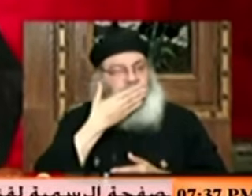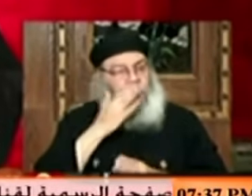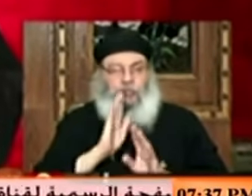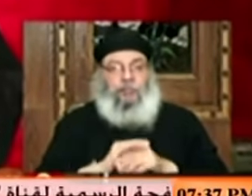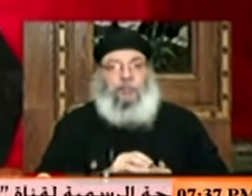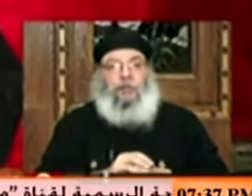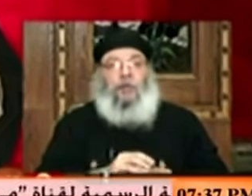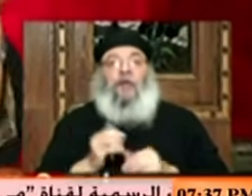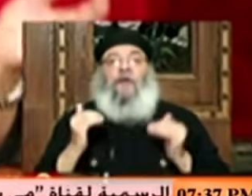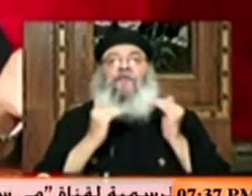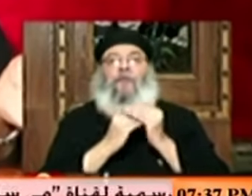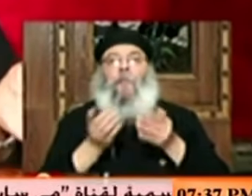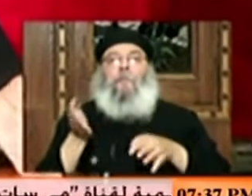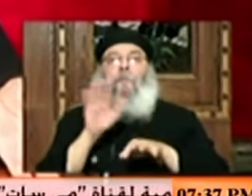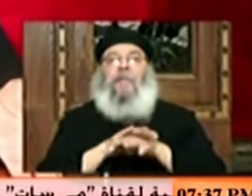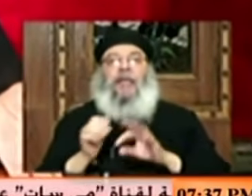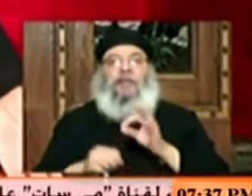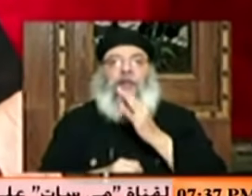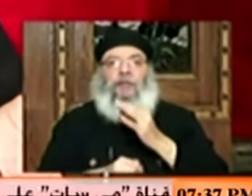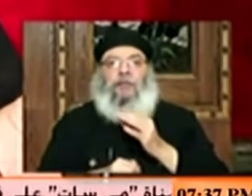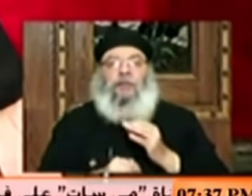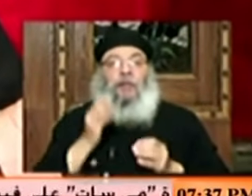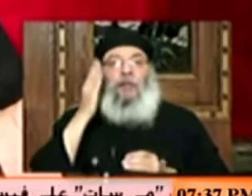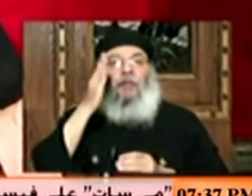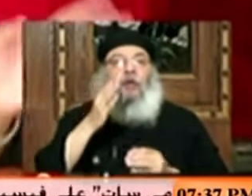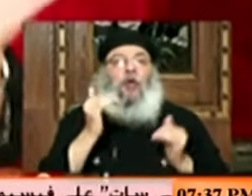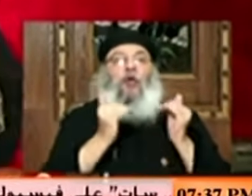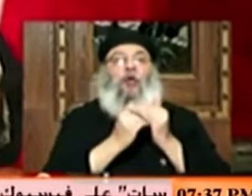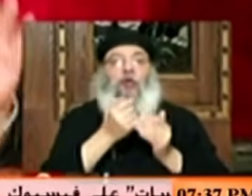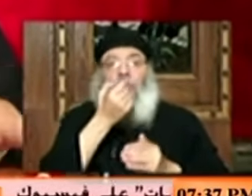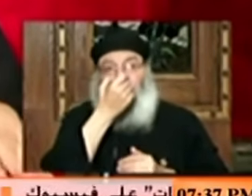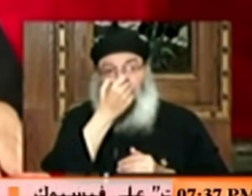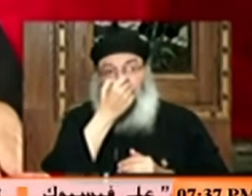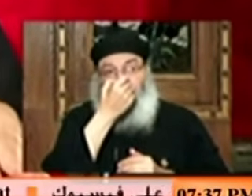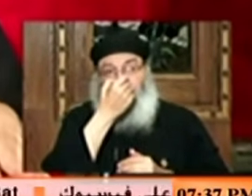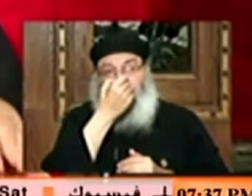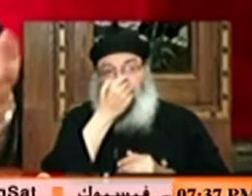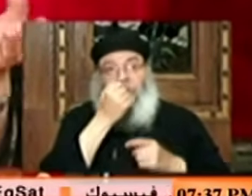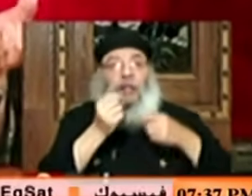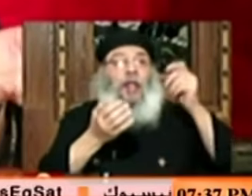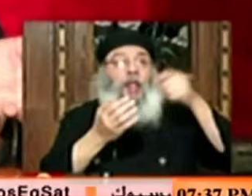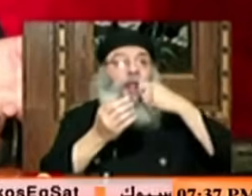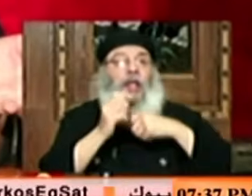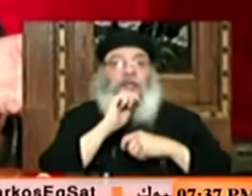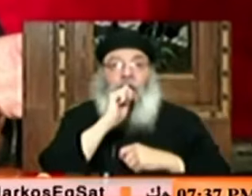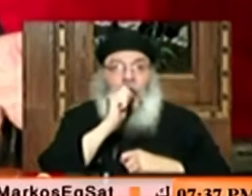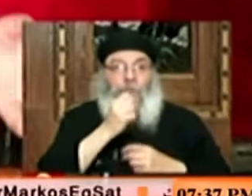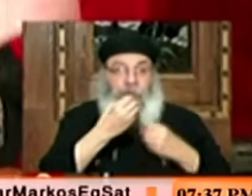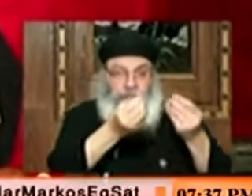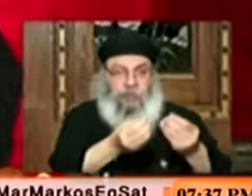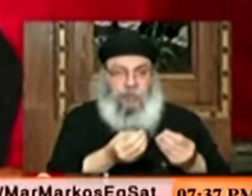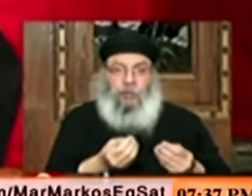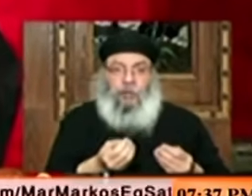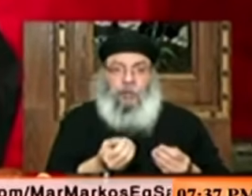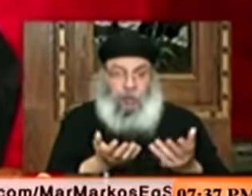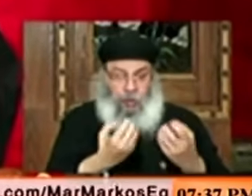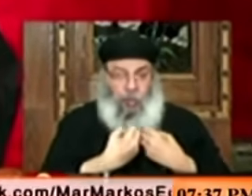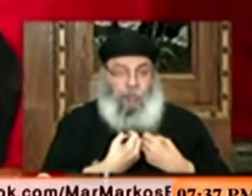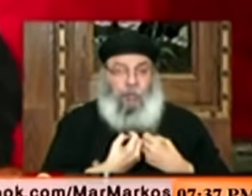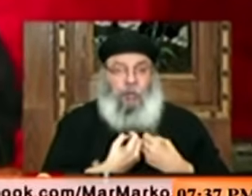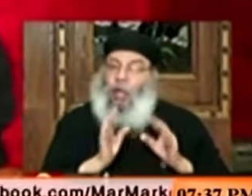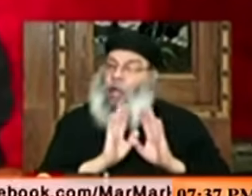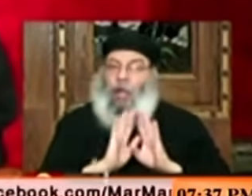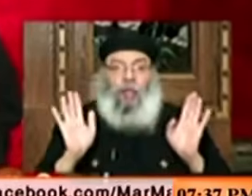الخياط راحوا الناس يوم الخميس للجز سار عشان ياخدوا حاجه قال لهم خلاص قالوا له خلاص ايه خلاص